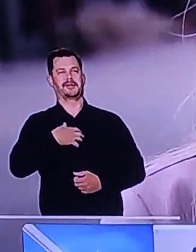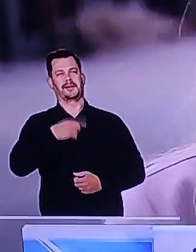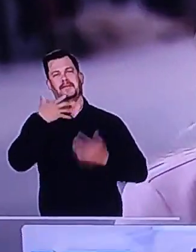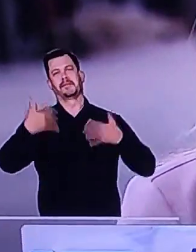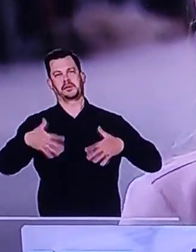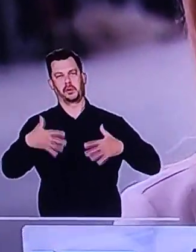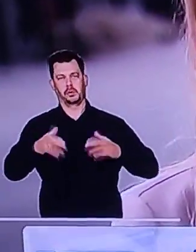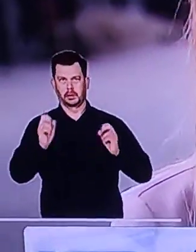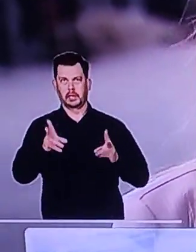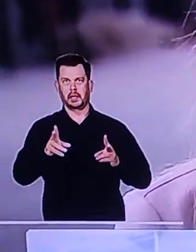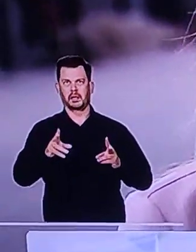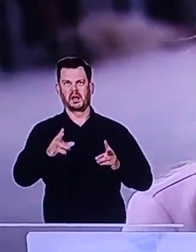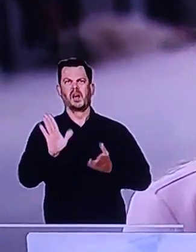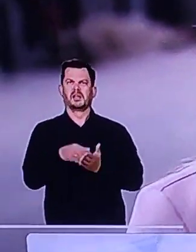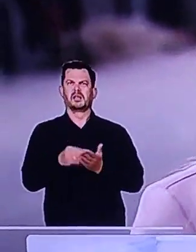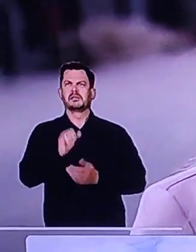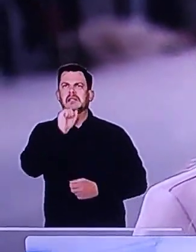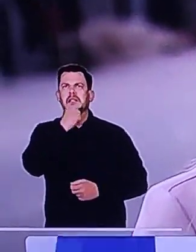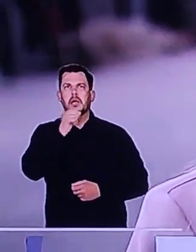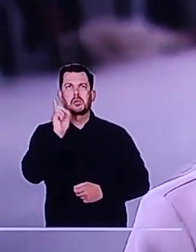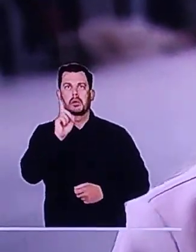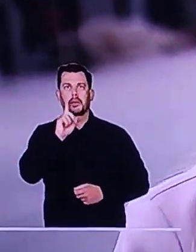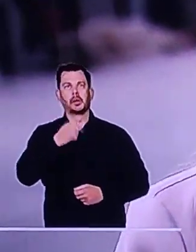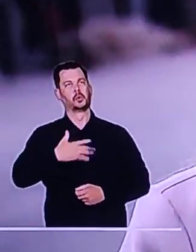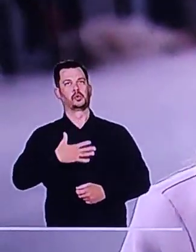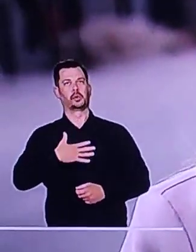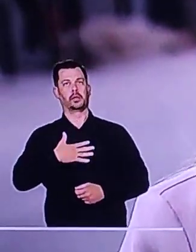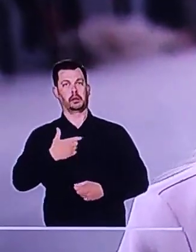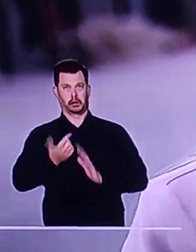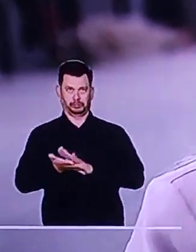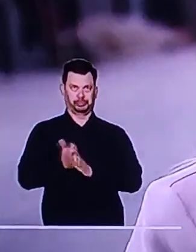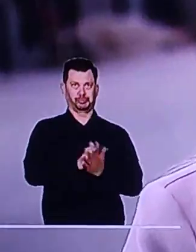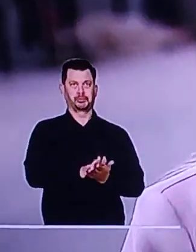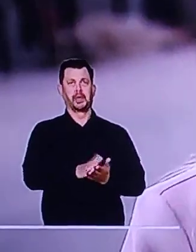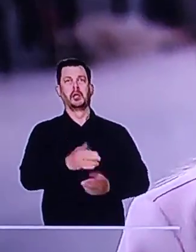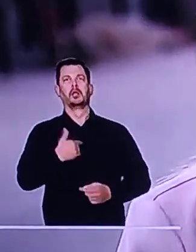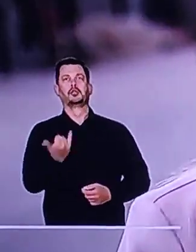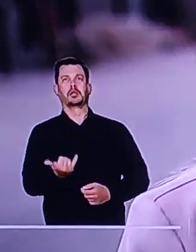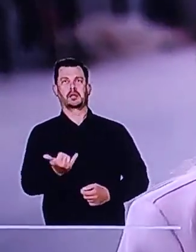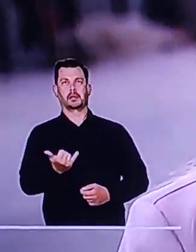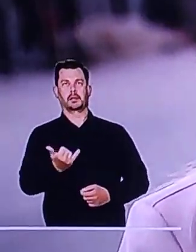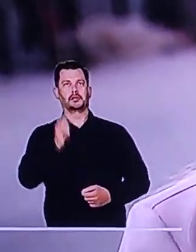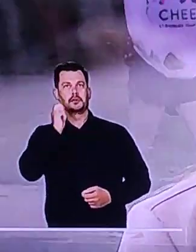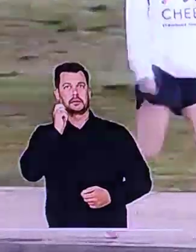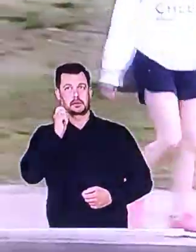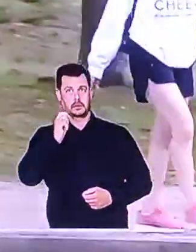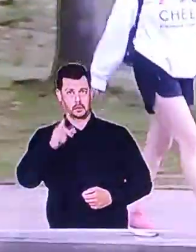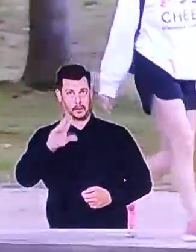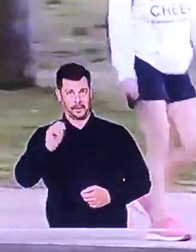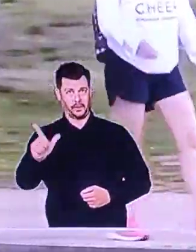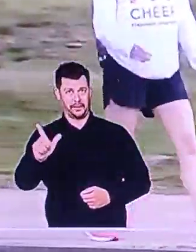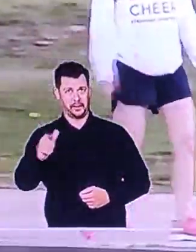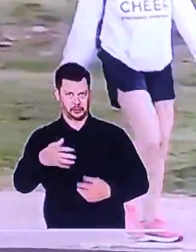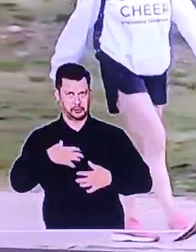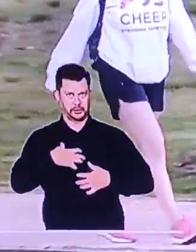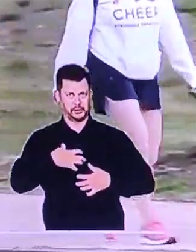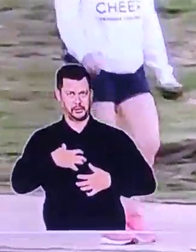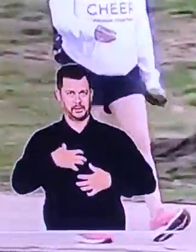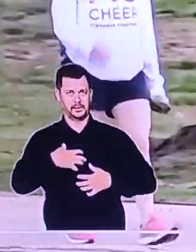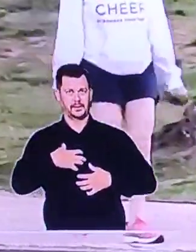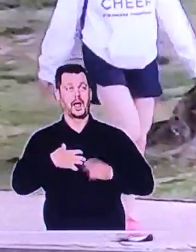przykład to, że postarzały mężczyzna identyfikuje się jako mała dziewczynka, zwłaszcza kiedy to jest pedofil, to śmieszne nie jest. Wszystko dzieje się z